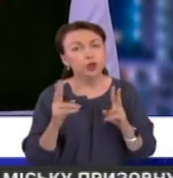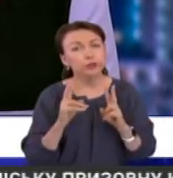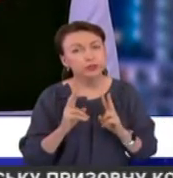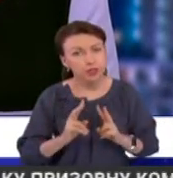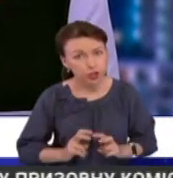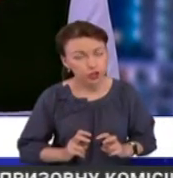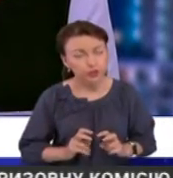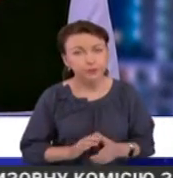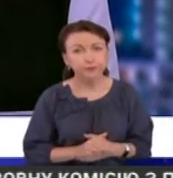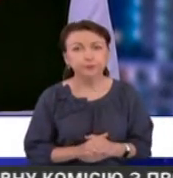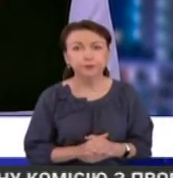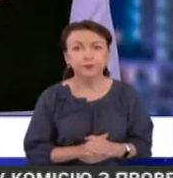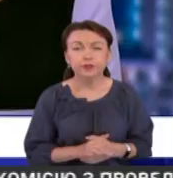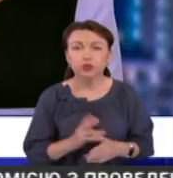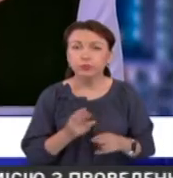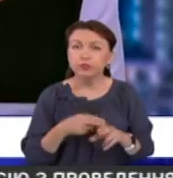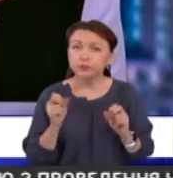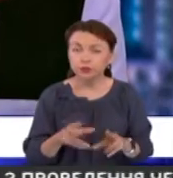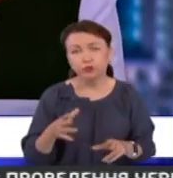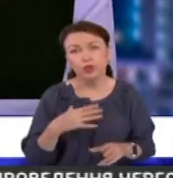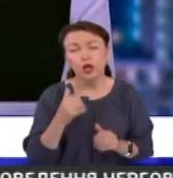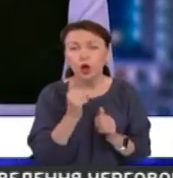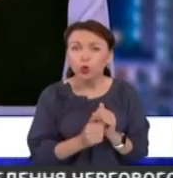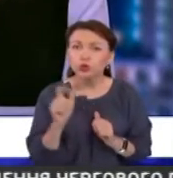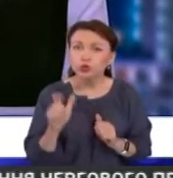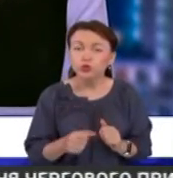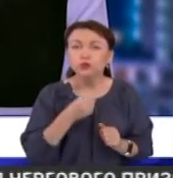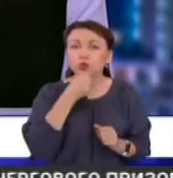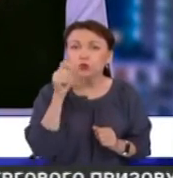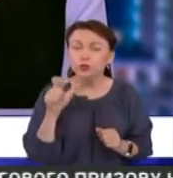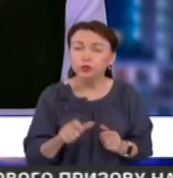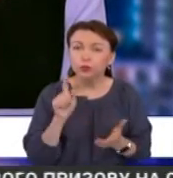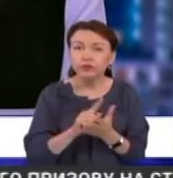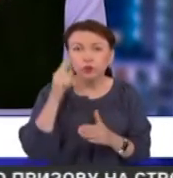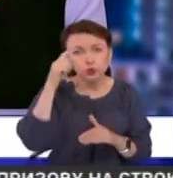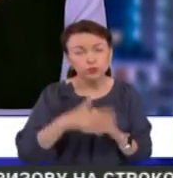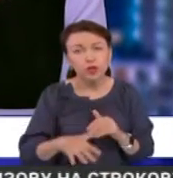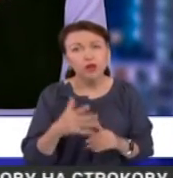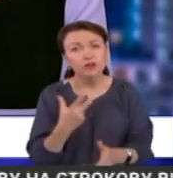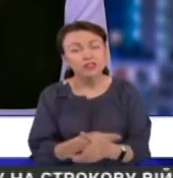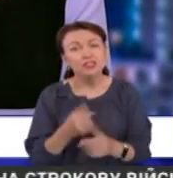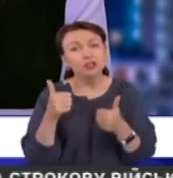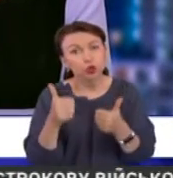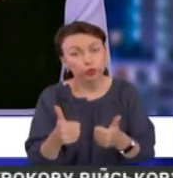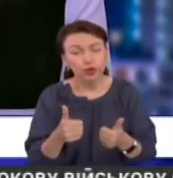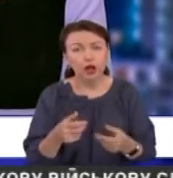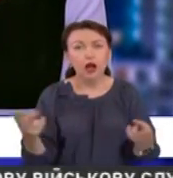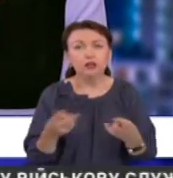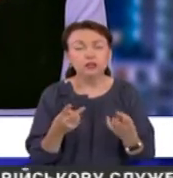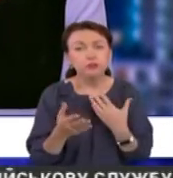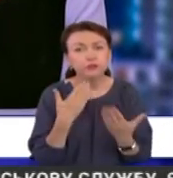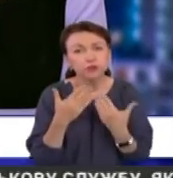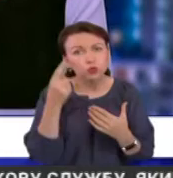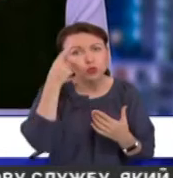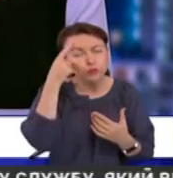все проходити для того, треба, щоб все було безпечно. Кожна людина, принаймні доросла людина, повинна розуміти, що вакцинація – це добре, але треба підходити до вакцинації